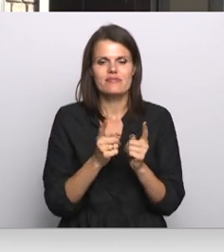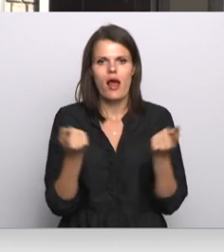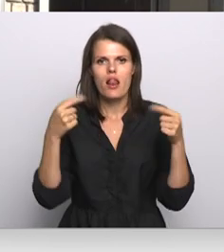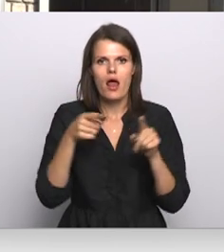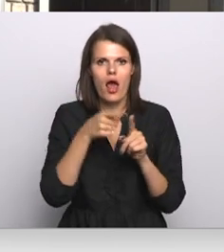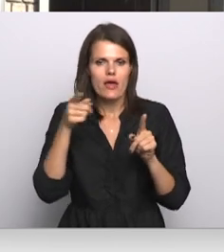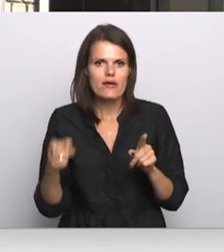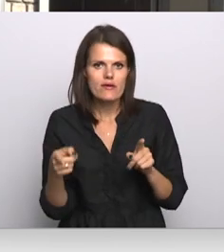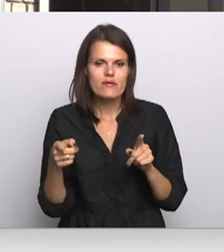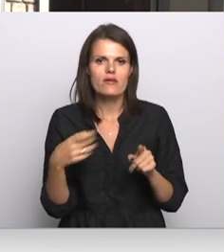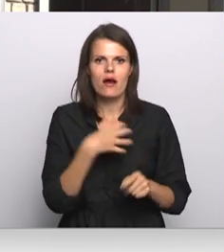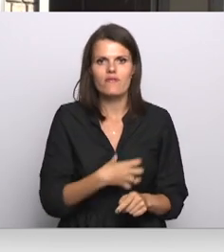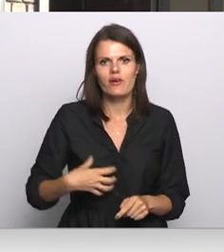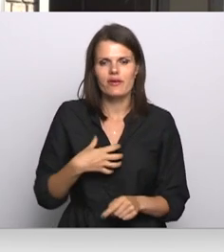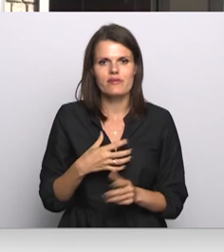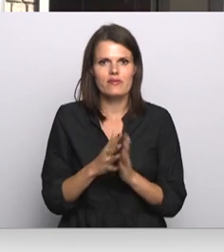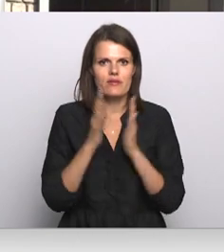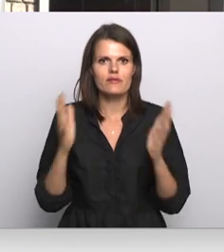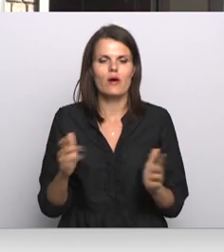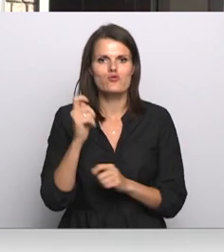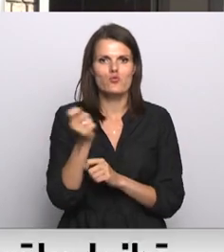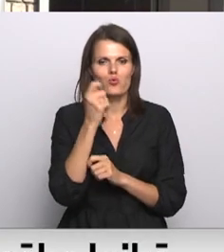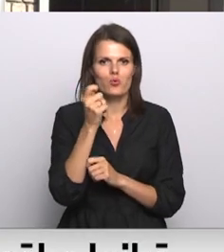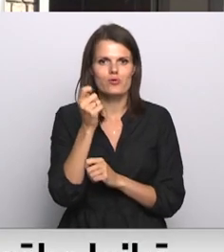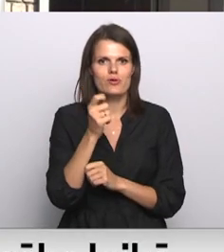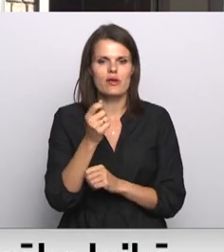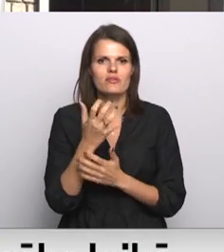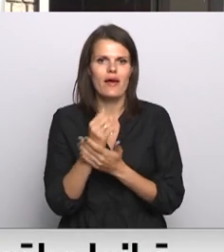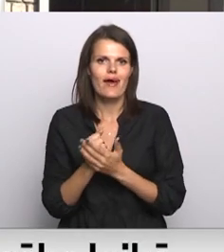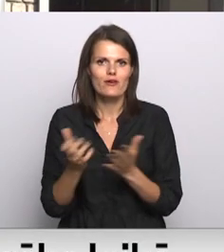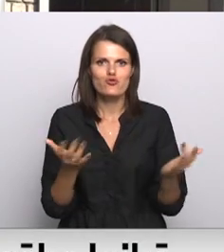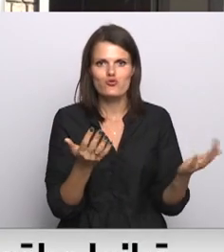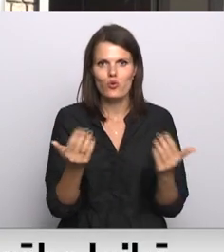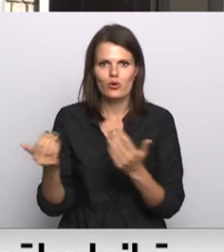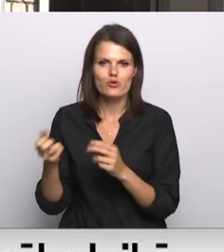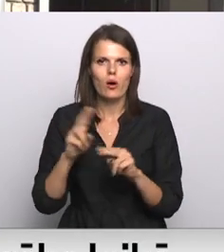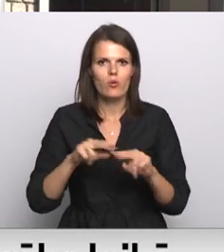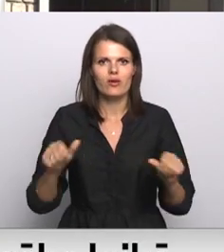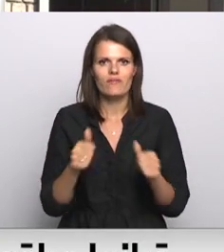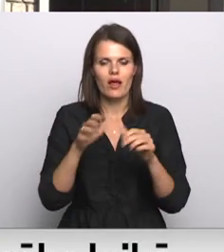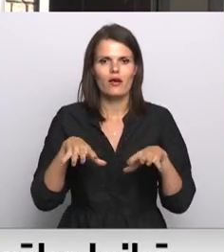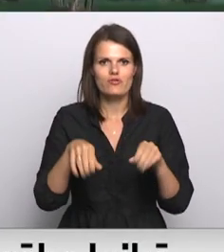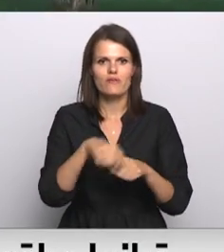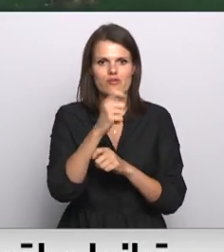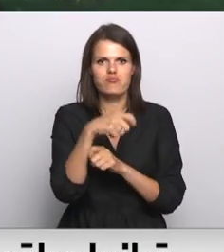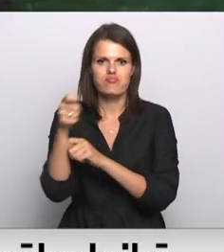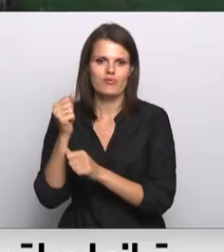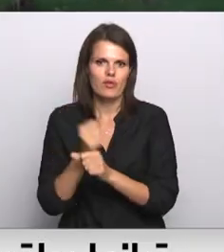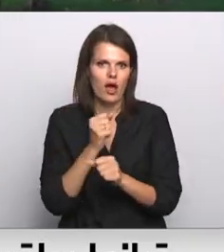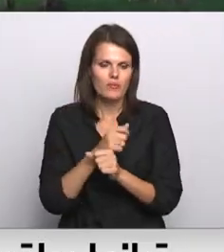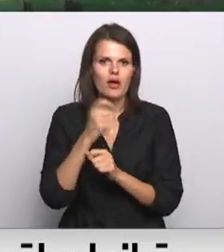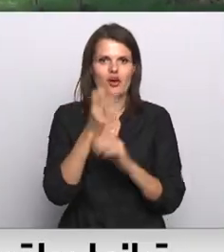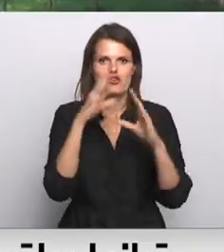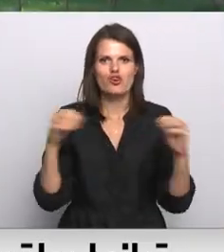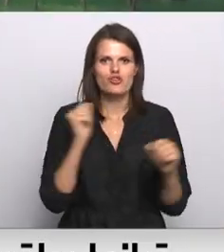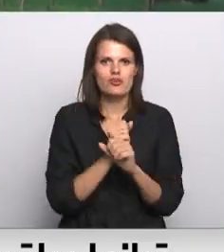posmā daudzi ugunsdzēsēji resursi un vienlaicīgi arī jāveic ugunsgrēku dzēšanu. Dzēšanas